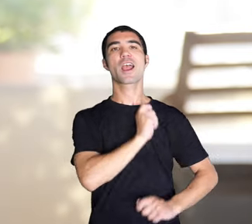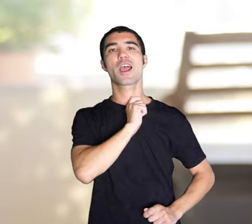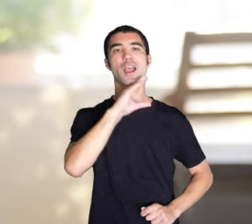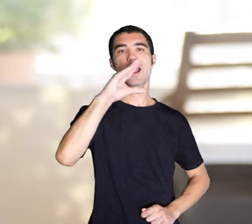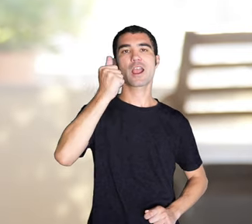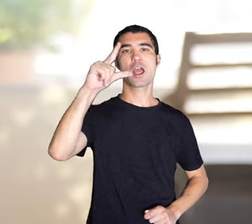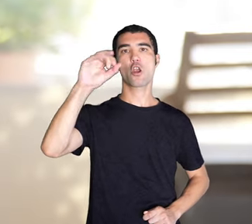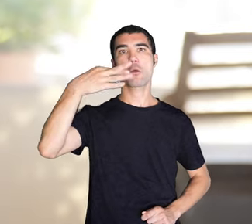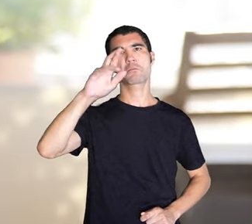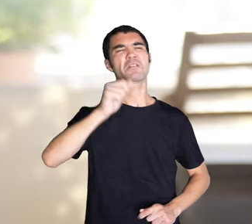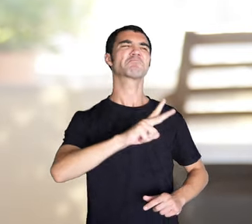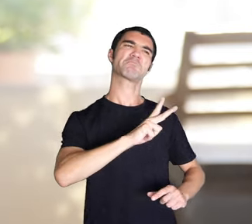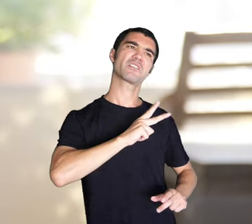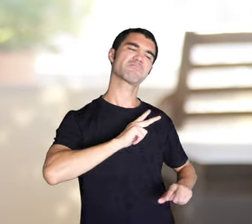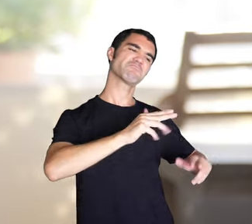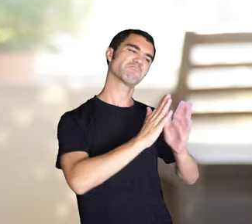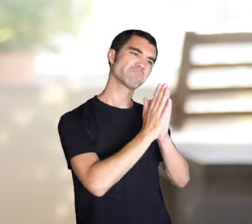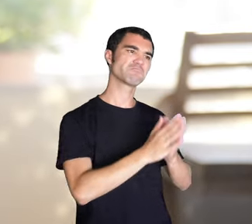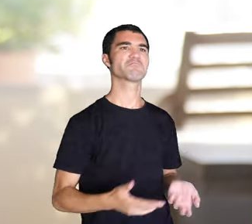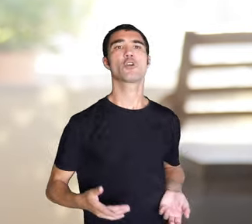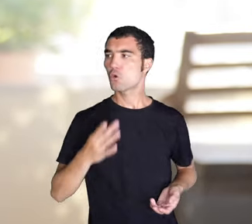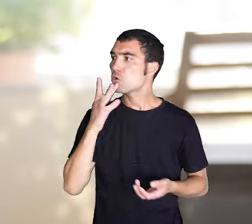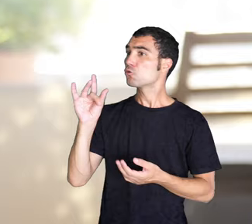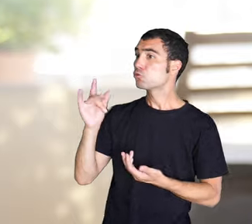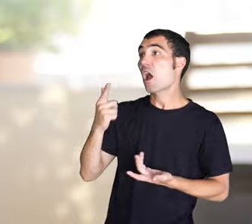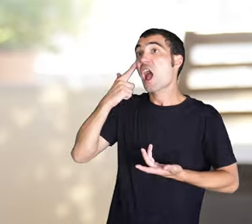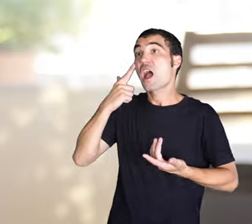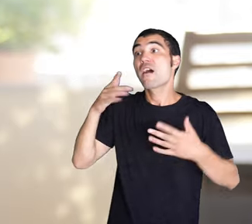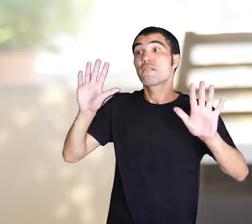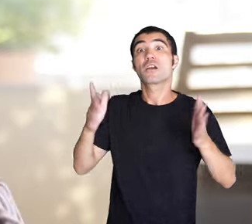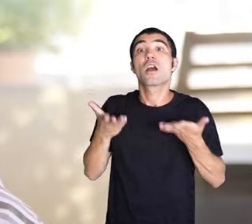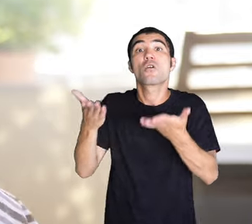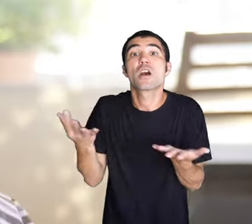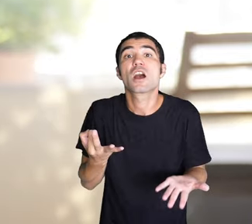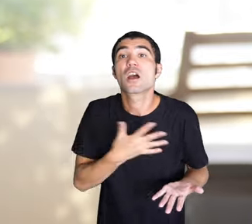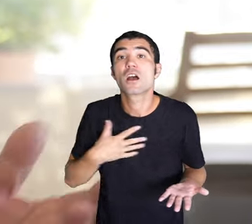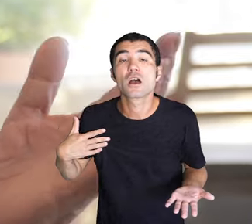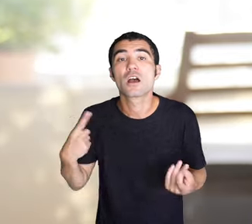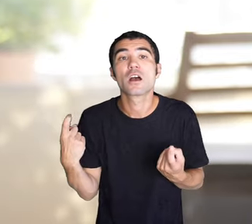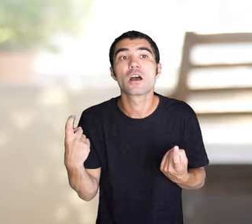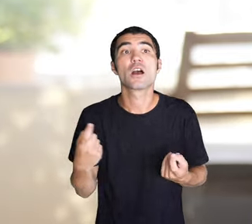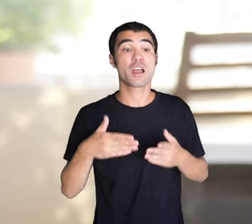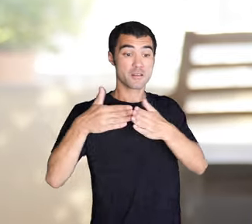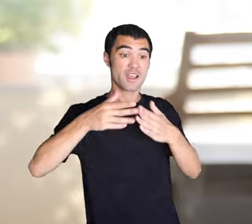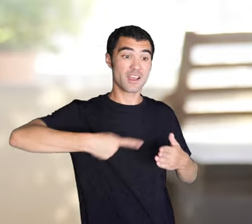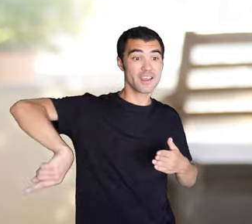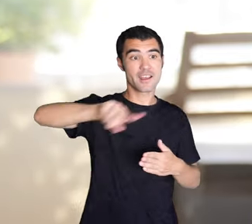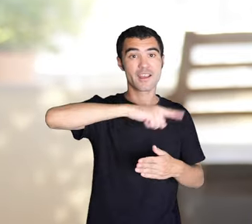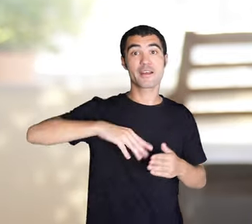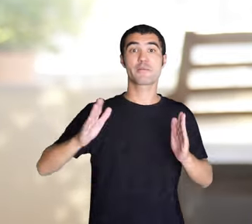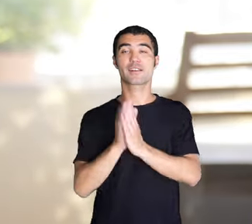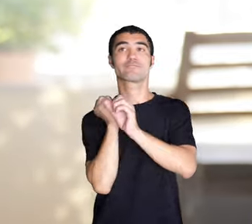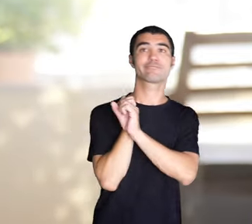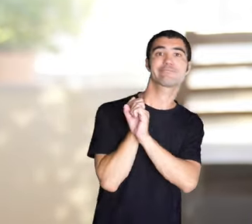me podries fer un favor? I diu, sí, home, si te puc. Dic, les barques després que no poden dur Sant Pere,